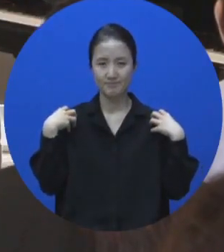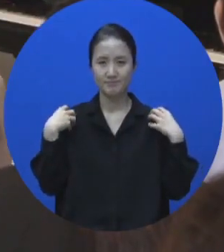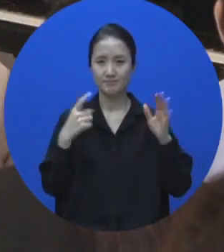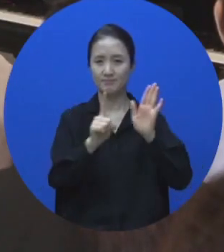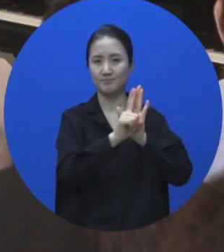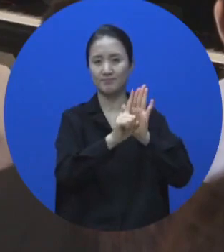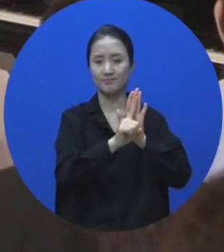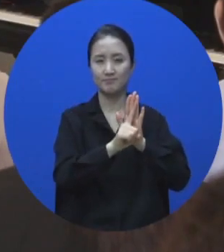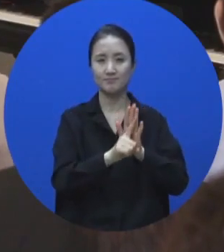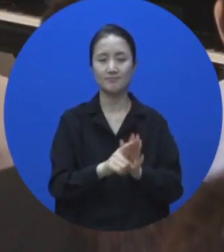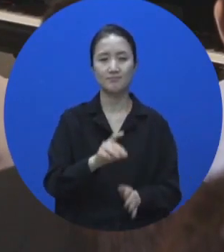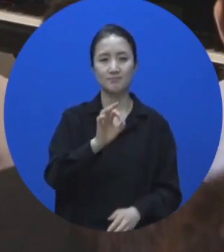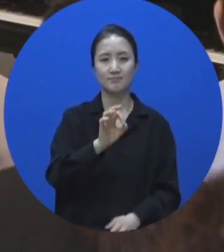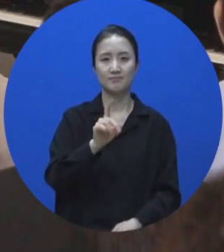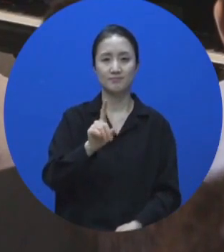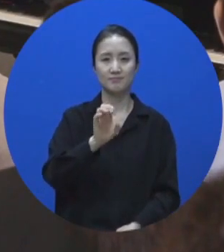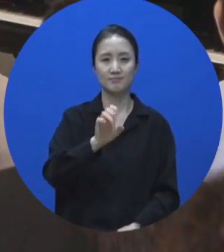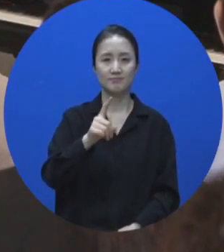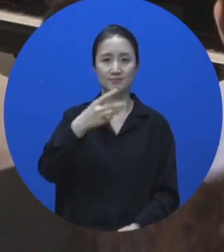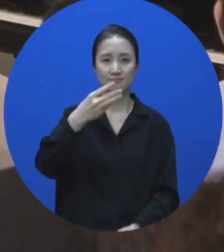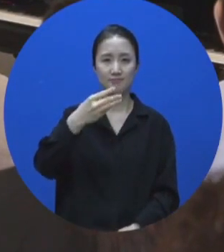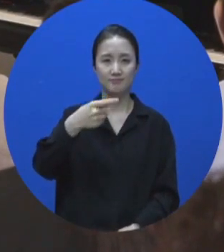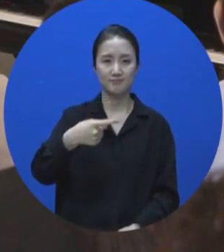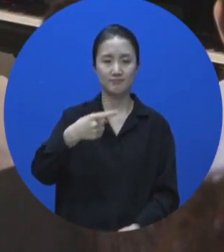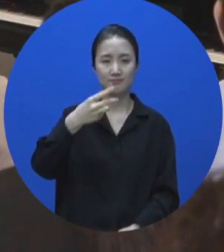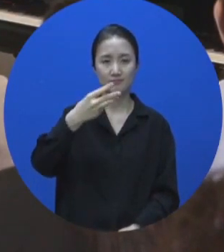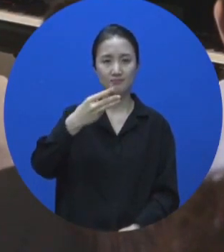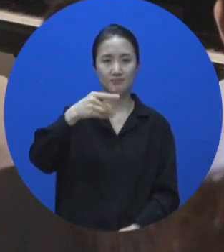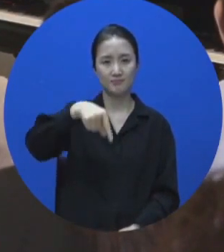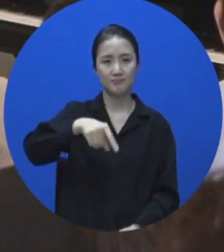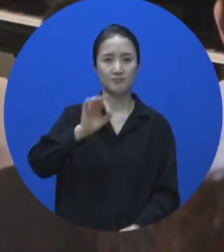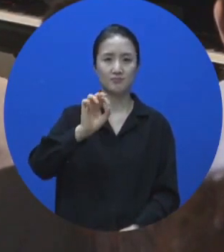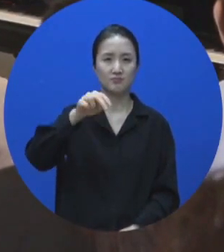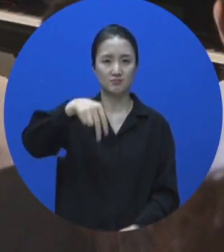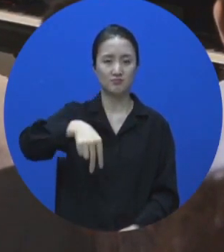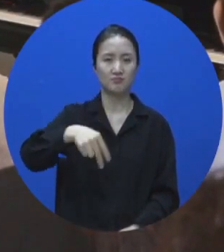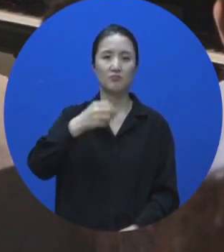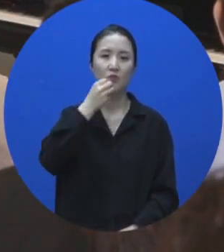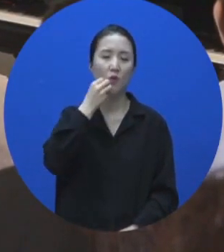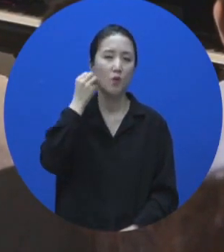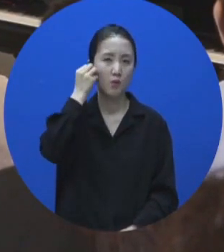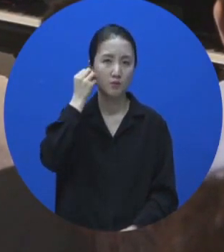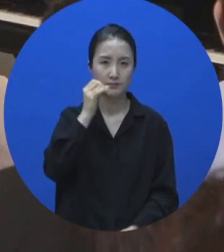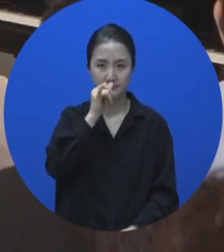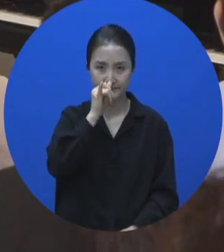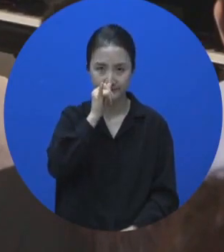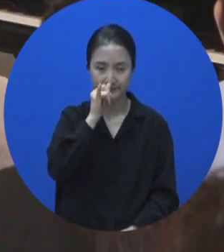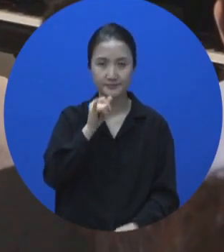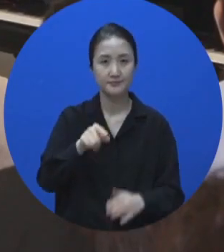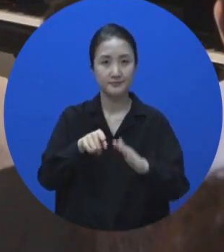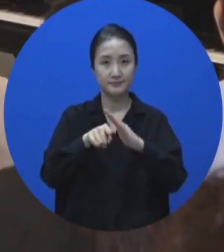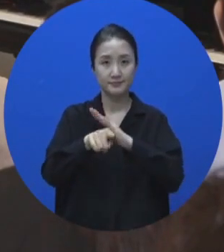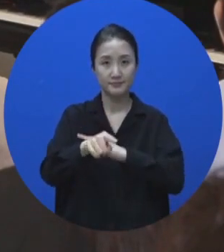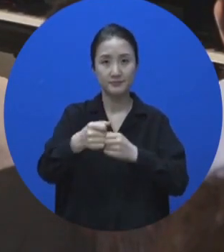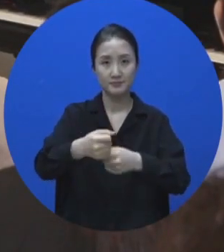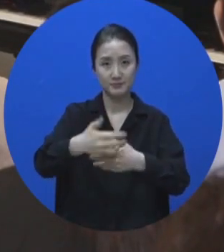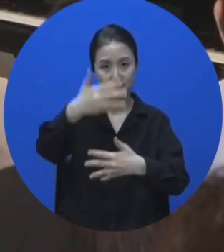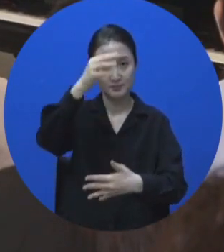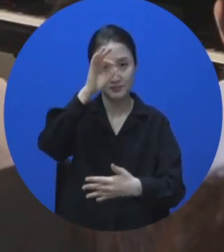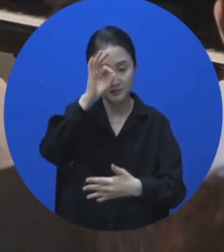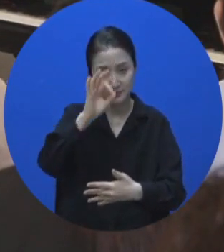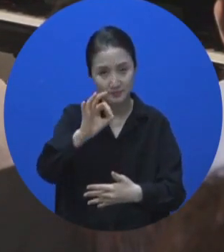아빠 트 치유 라는 사이트 그러니까 이 사이트는 여러분들이 아주 친숙해 야 되요 그